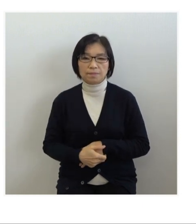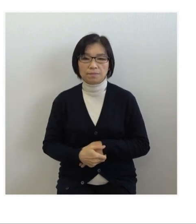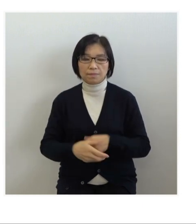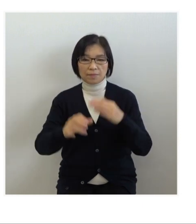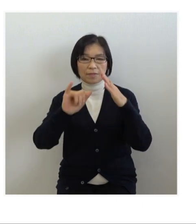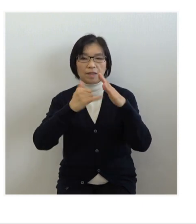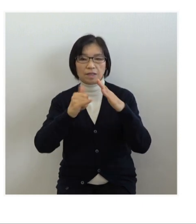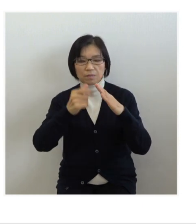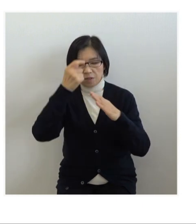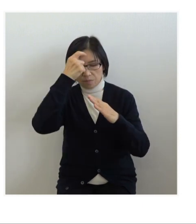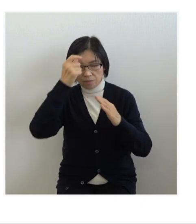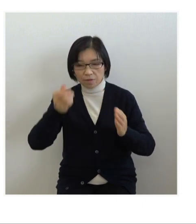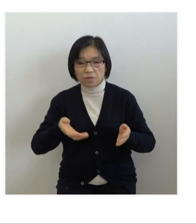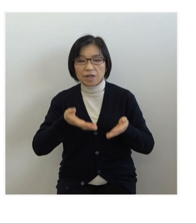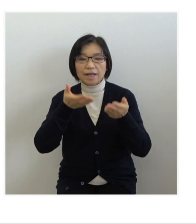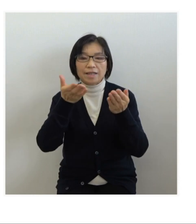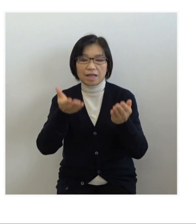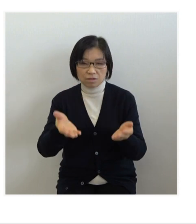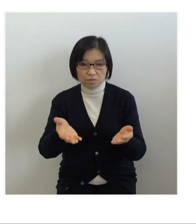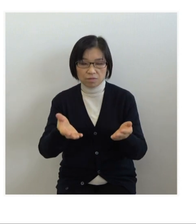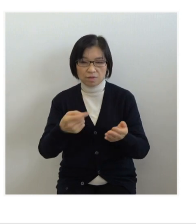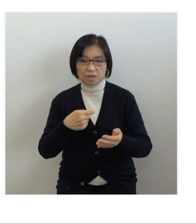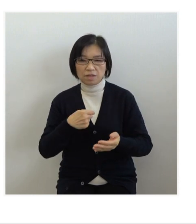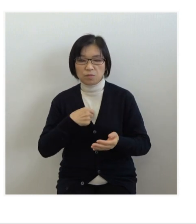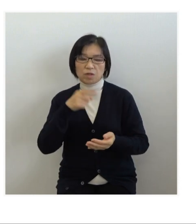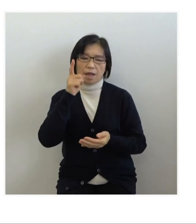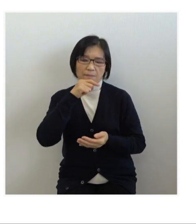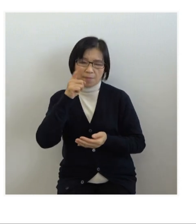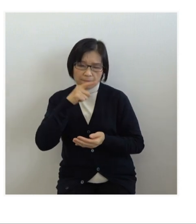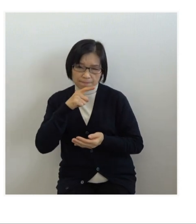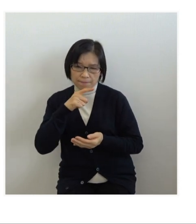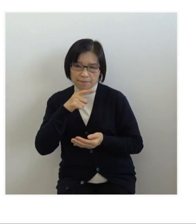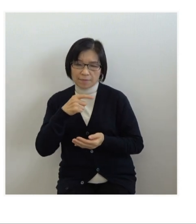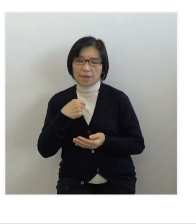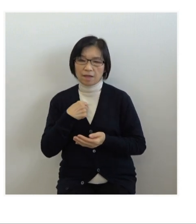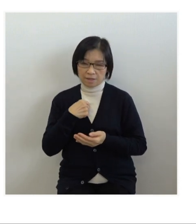家族に迷惑をかけている。自分はダメな人間だ。